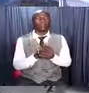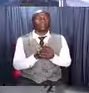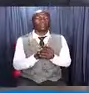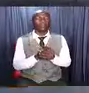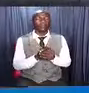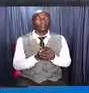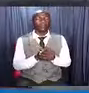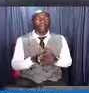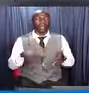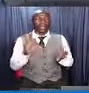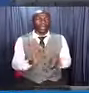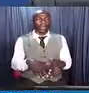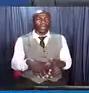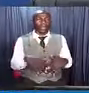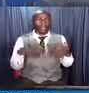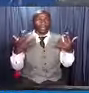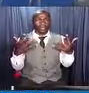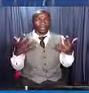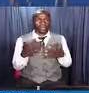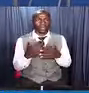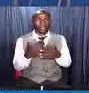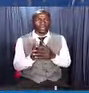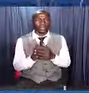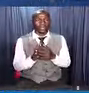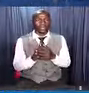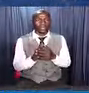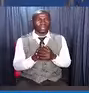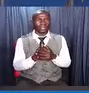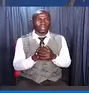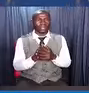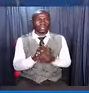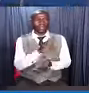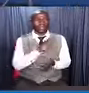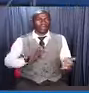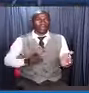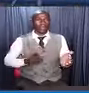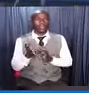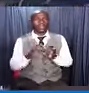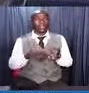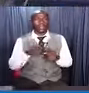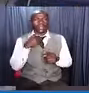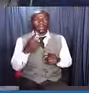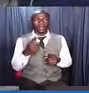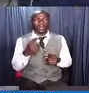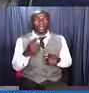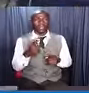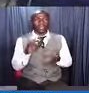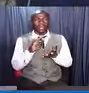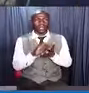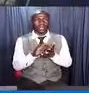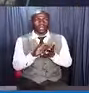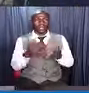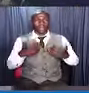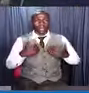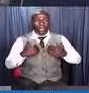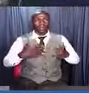Bas. Hallelujah. Hallelujah. Bwana Yesu aliposema, when Jesus Christ yeye aliye na amri